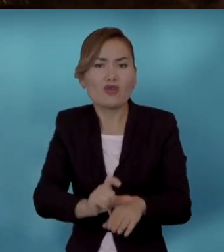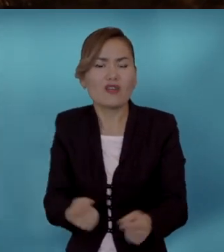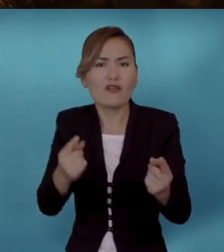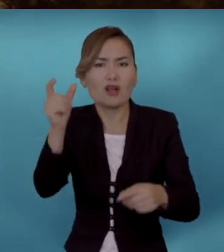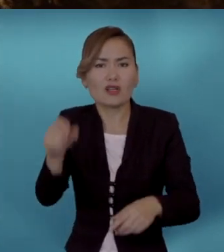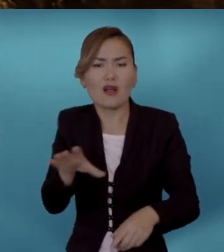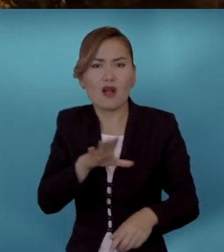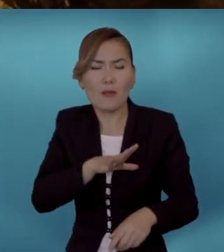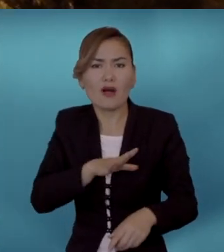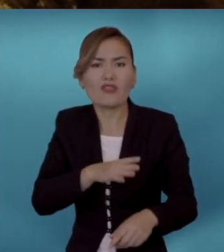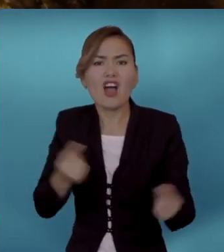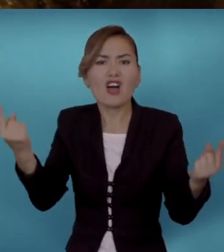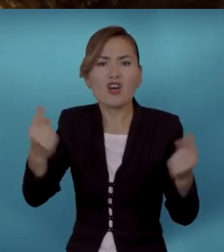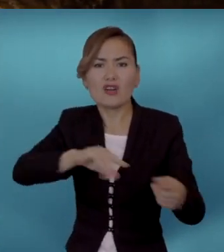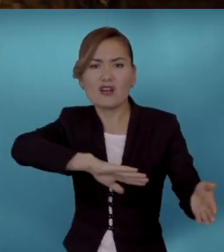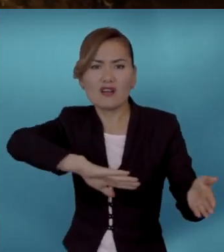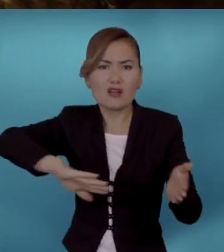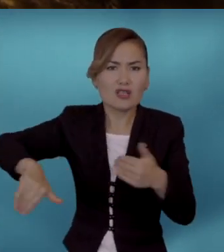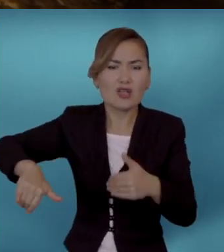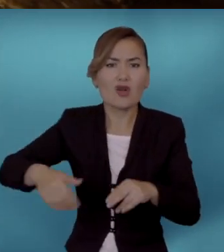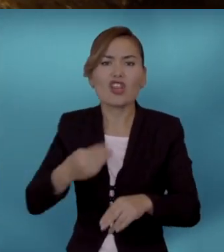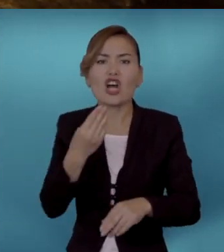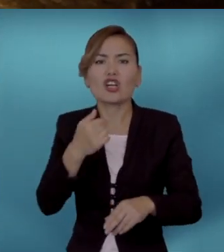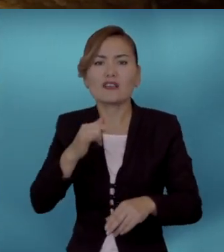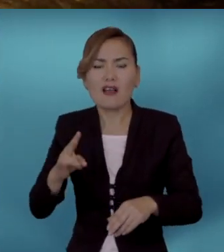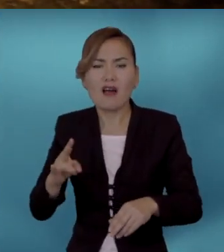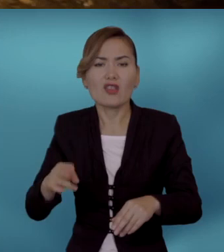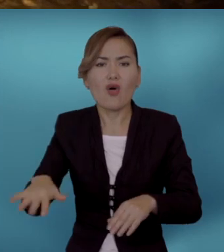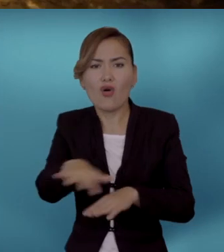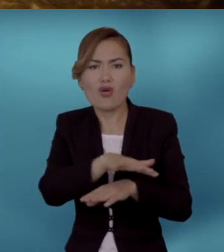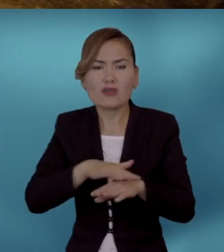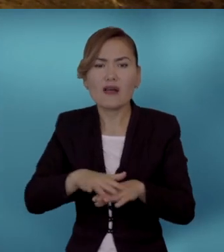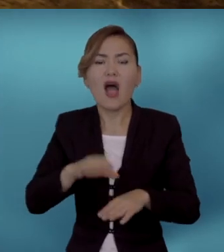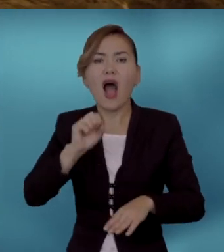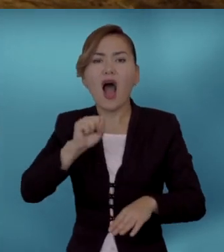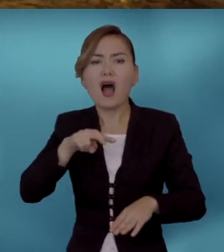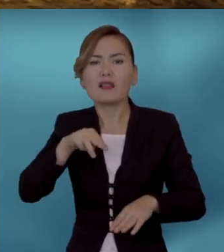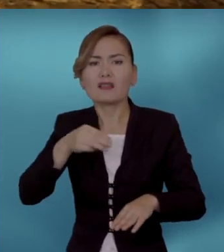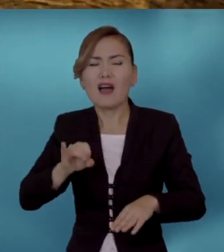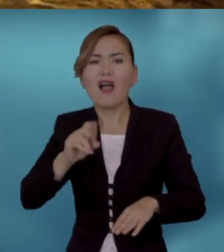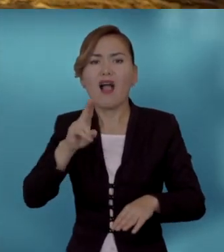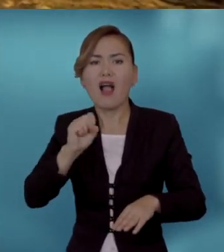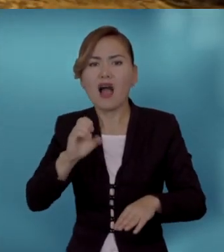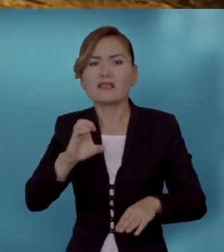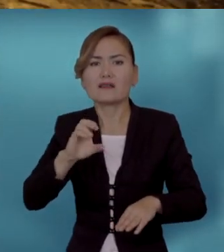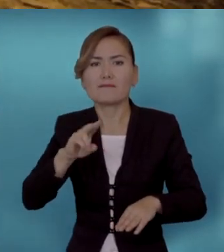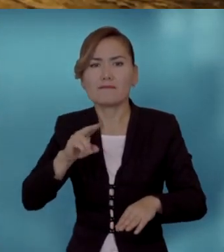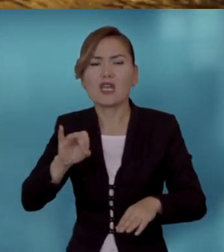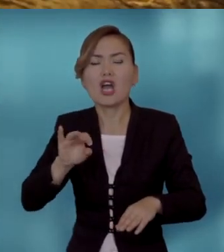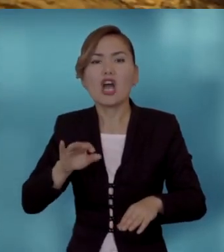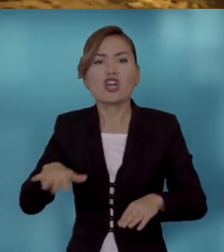кейін Алтайдан Каспийге дейінгі аумақ Шығыс Қыпшақ жері, Дешті Қыпшақ даласы деп аталды. Қойнауы